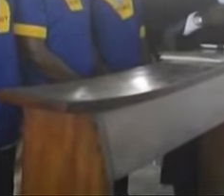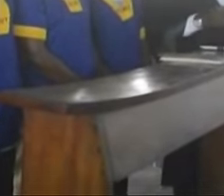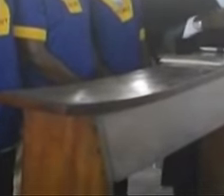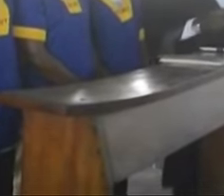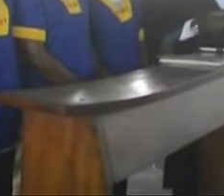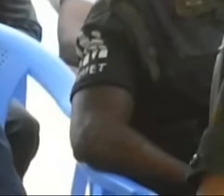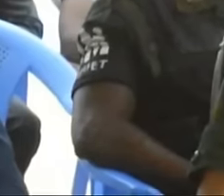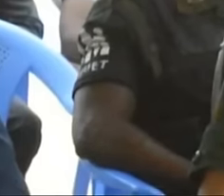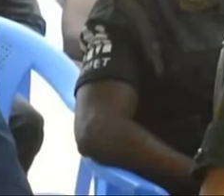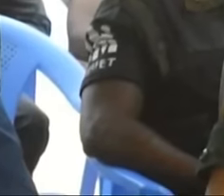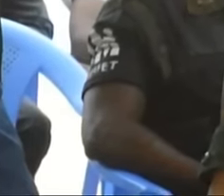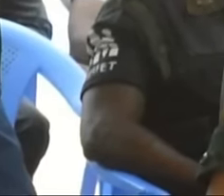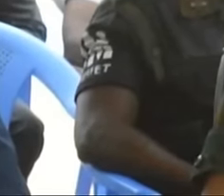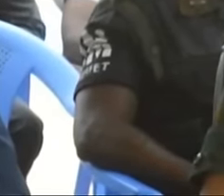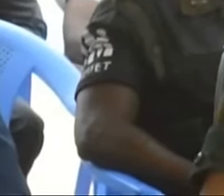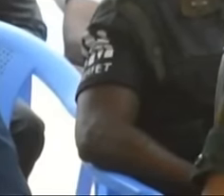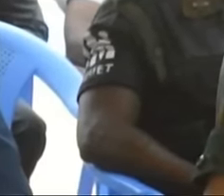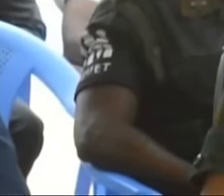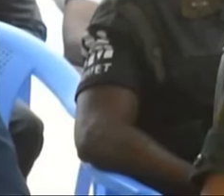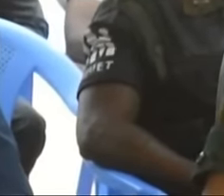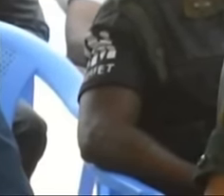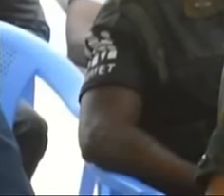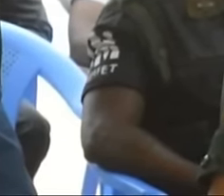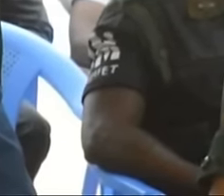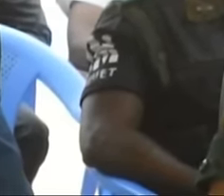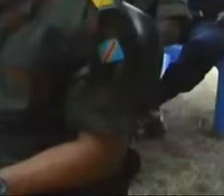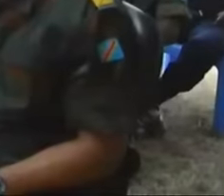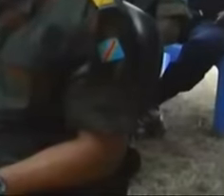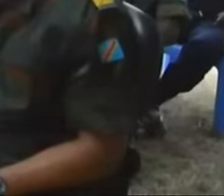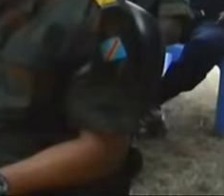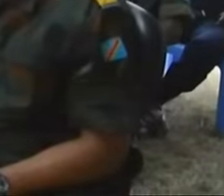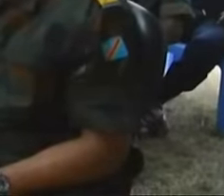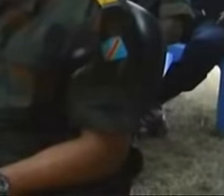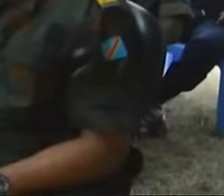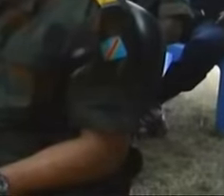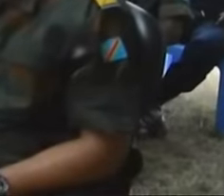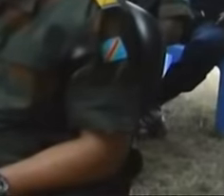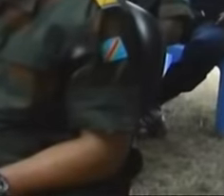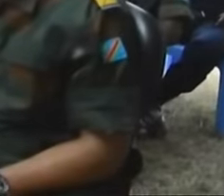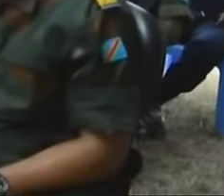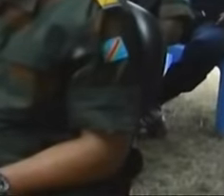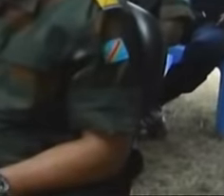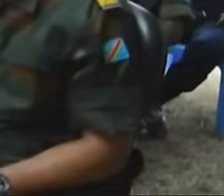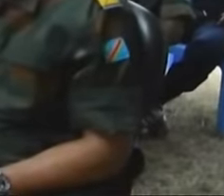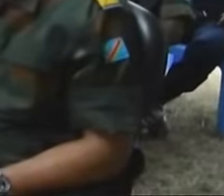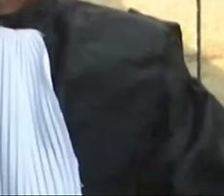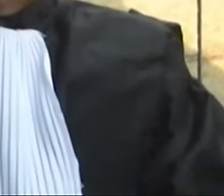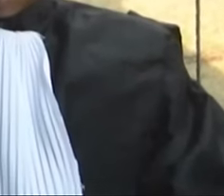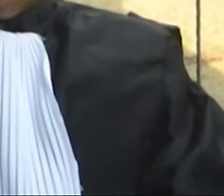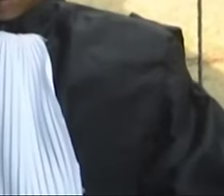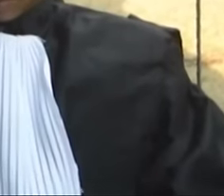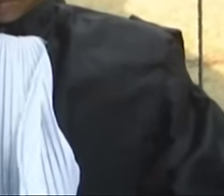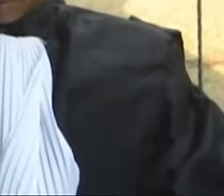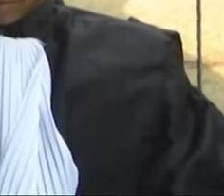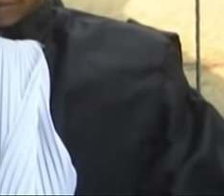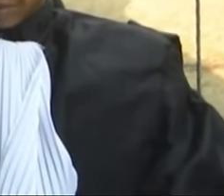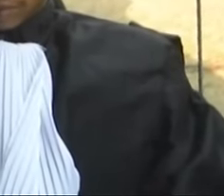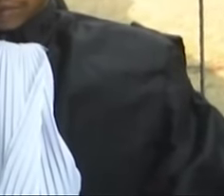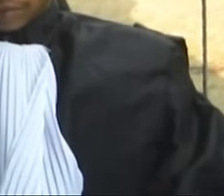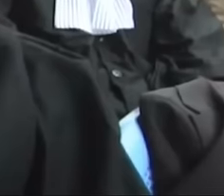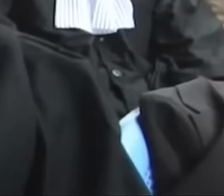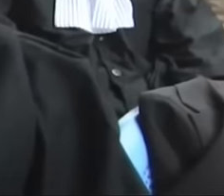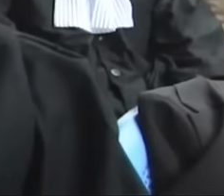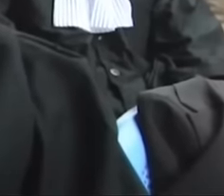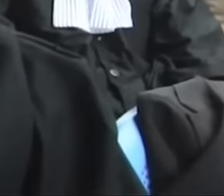personnes détenues et 21 personnes en cavale, parmi lesquelles Corneille Nangaa Yobelo, ancien président de la Commission